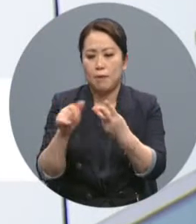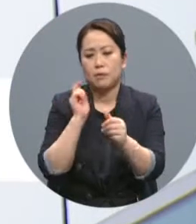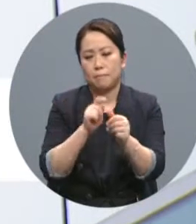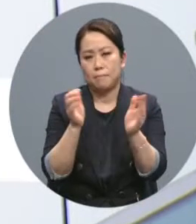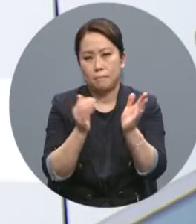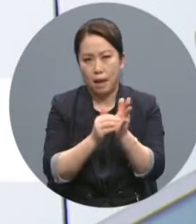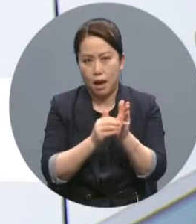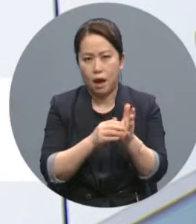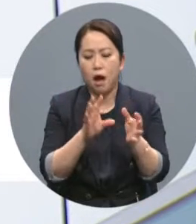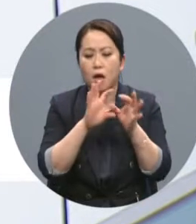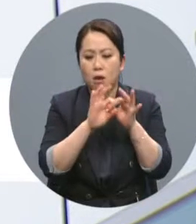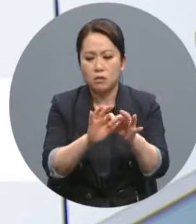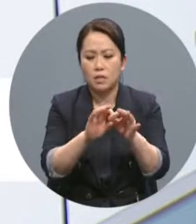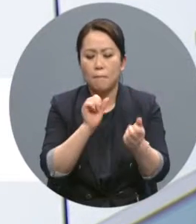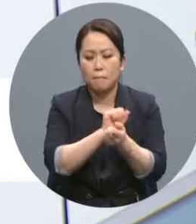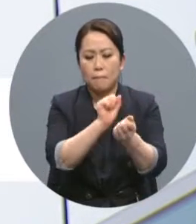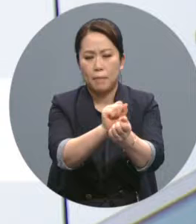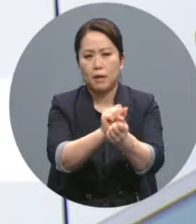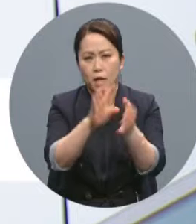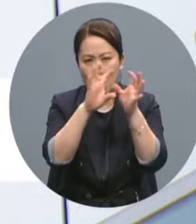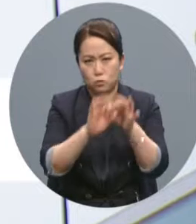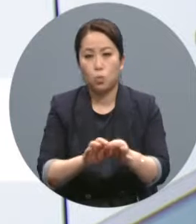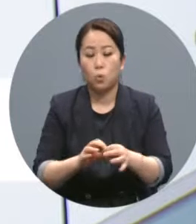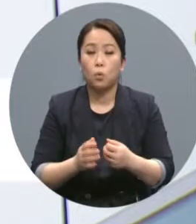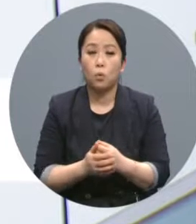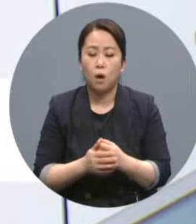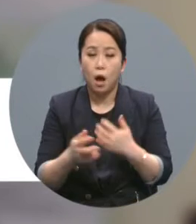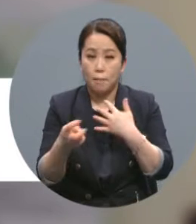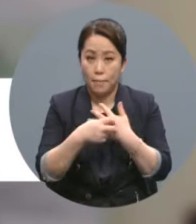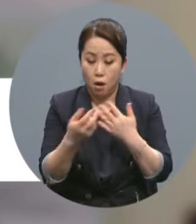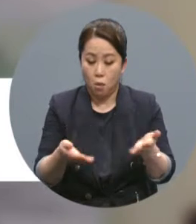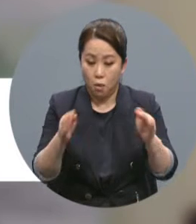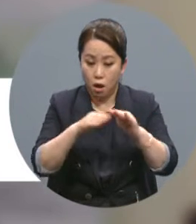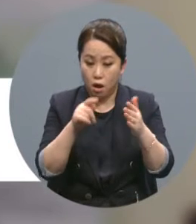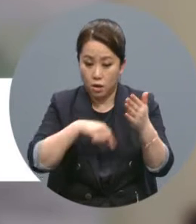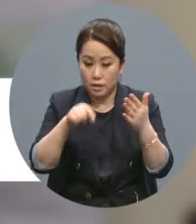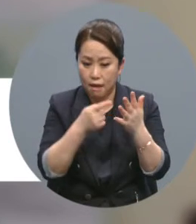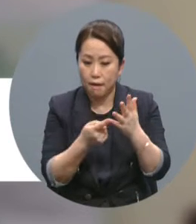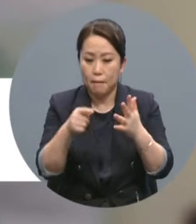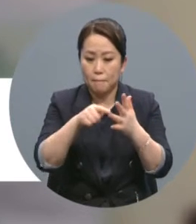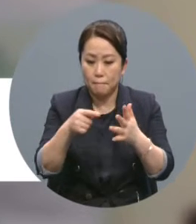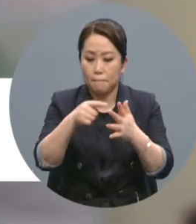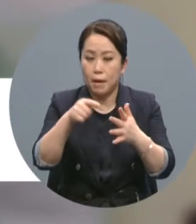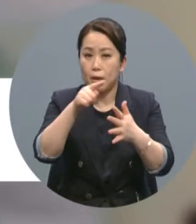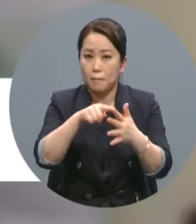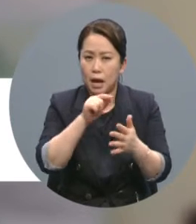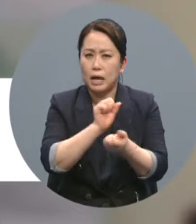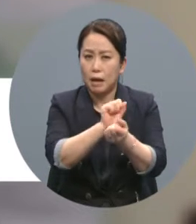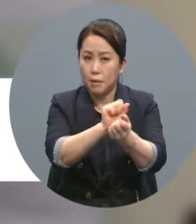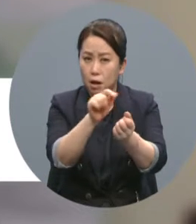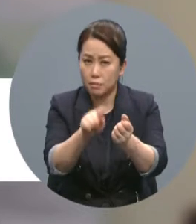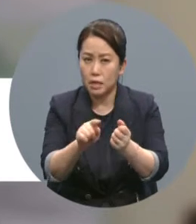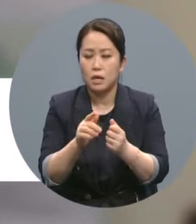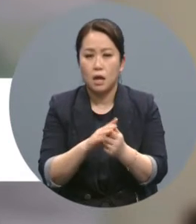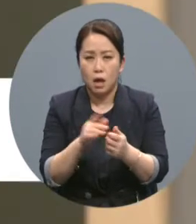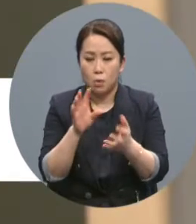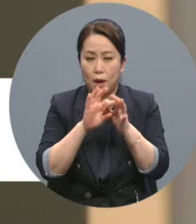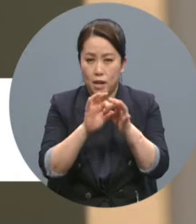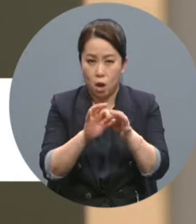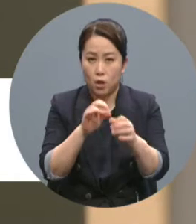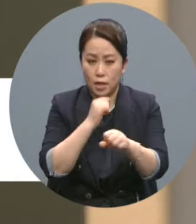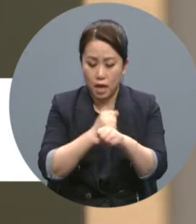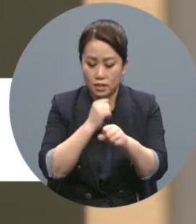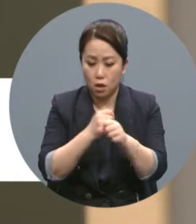반 년 된 연실 감염이 이어지고 있습니다 이 병원의 n 차 감염으로 남부의 한 대학에서도 학질 문제가 나왔는데